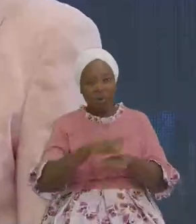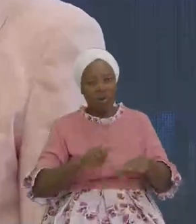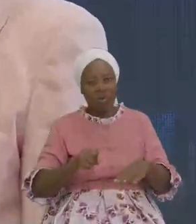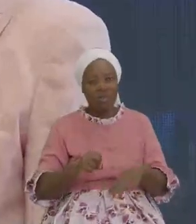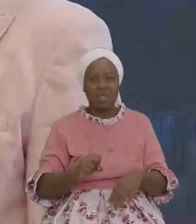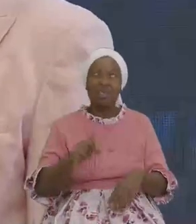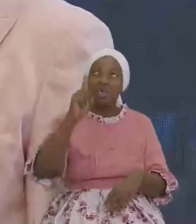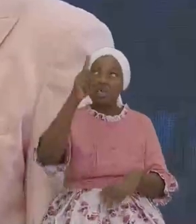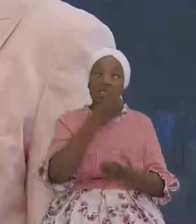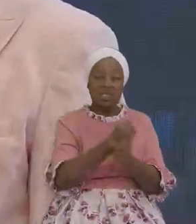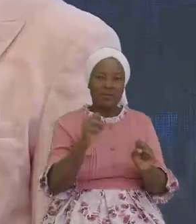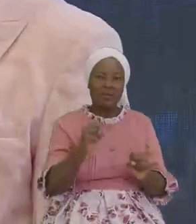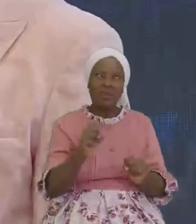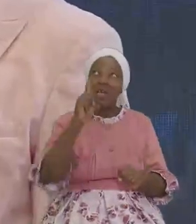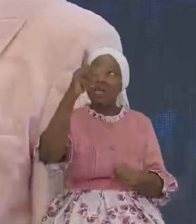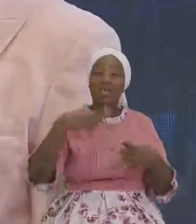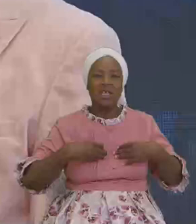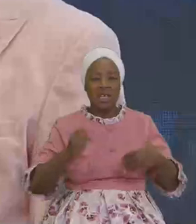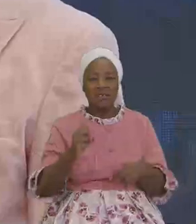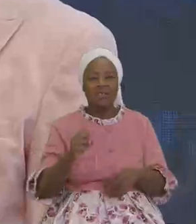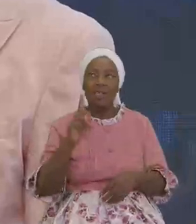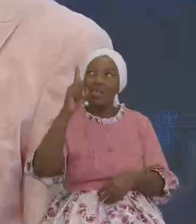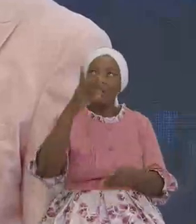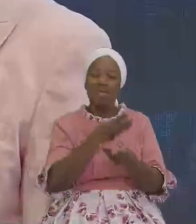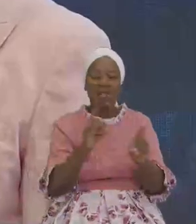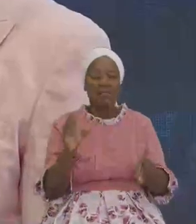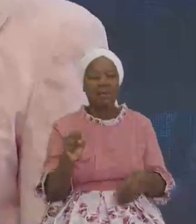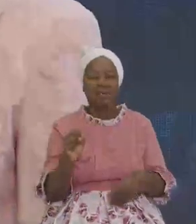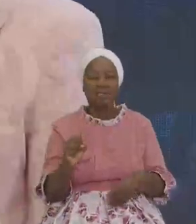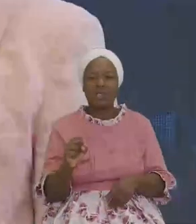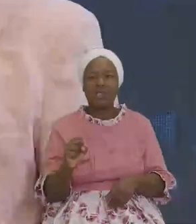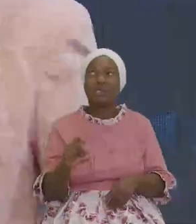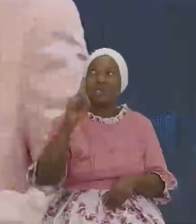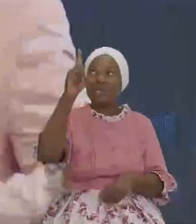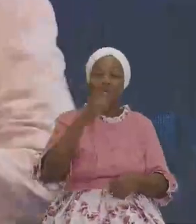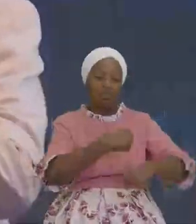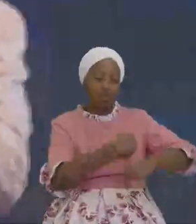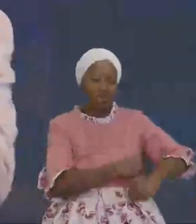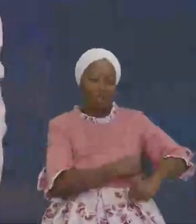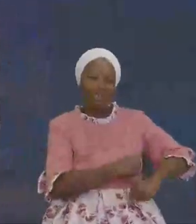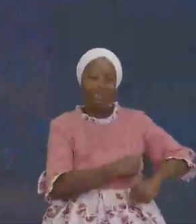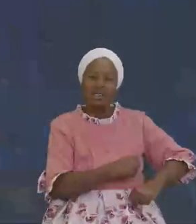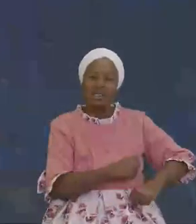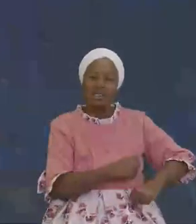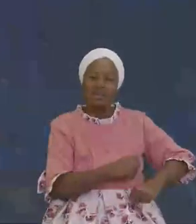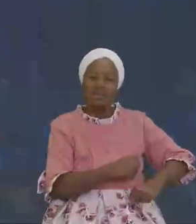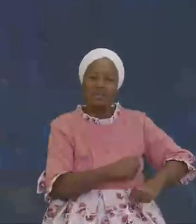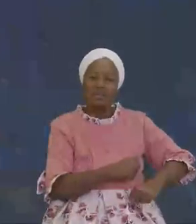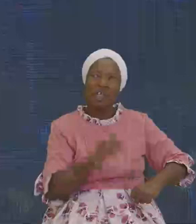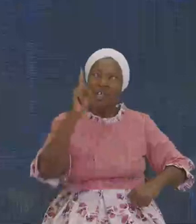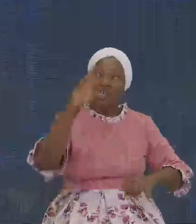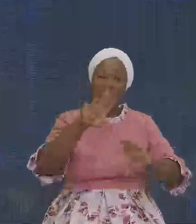appelle, il sauve, il guérit, il délivre,